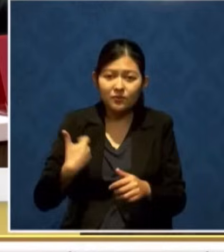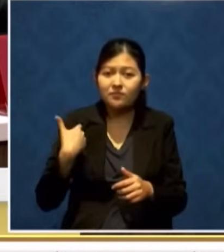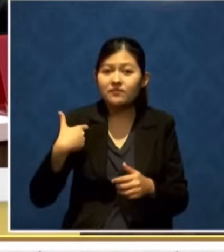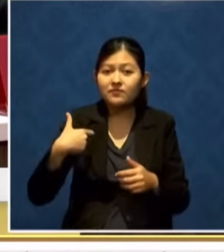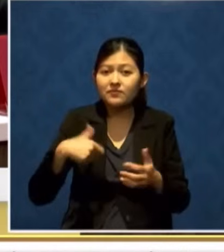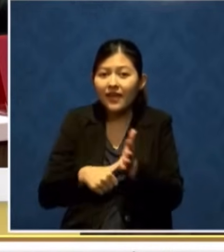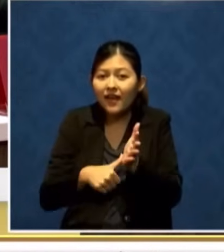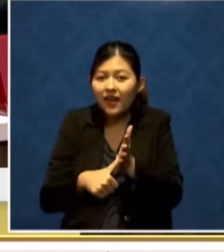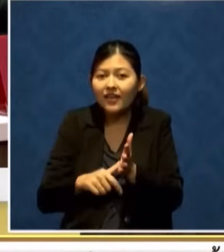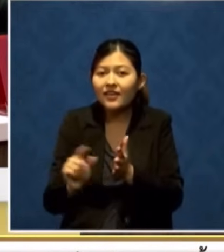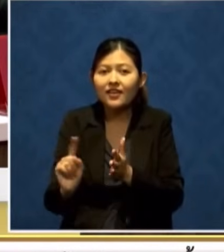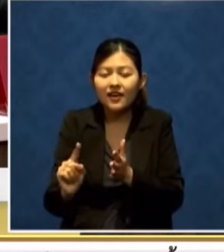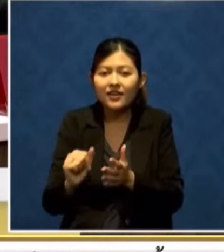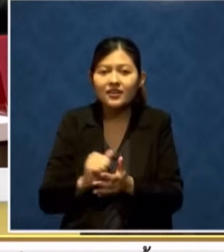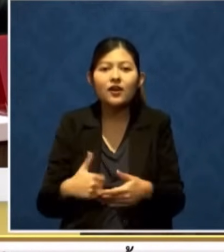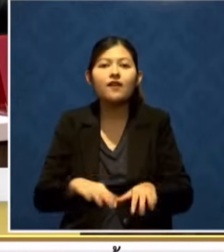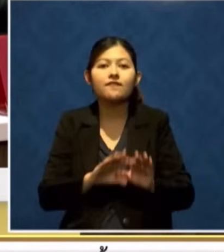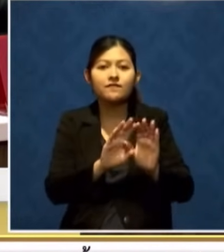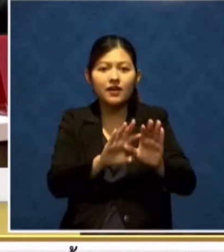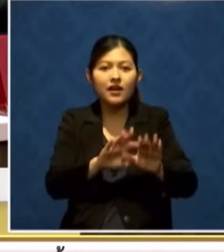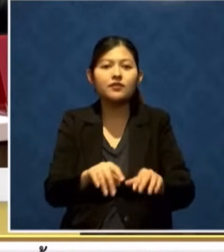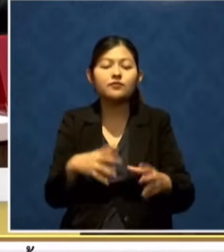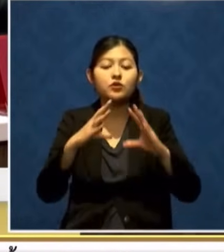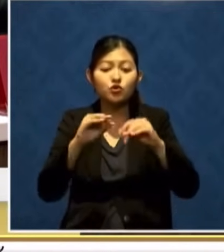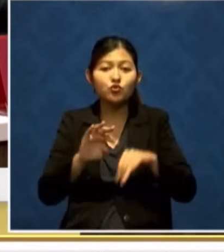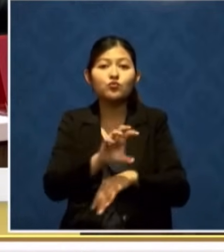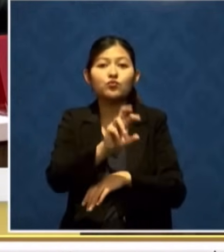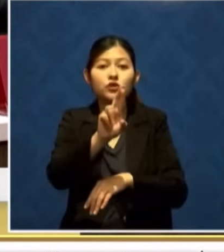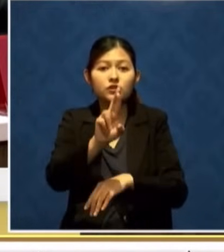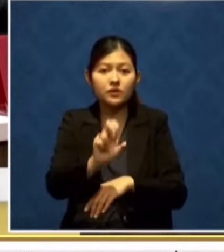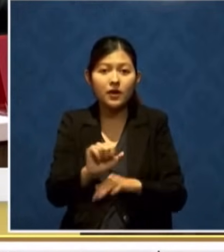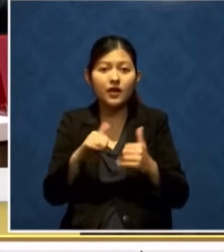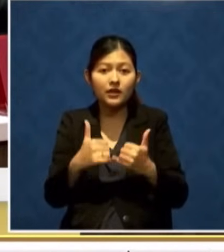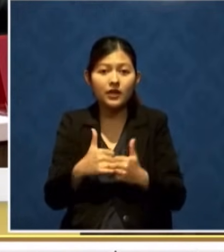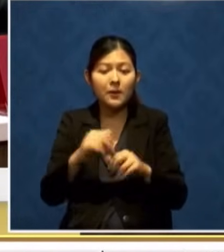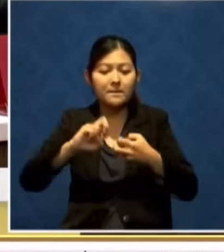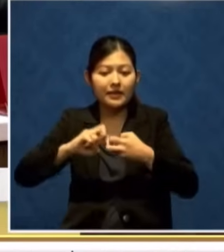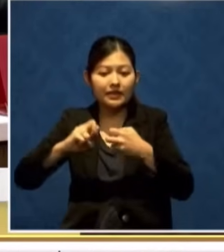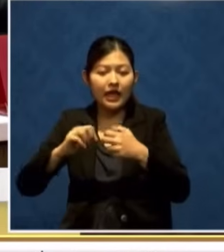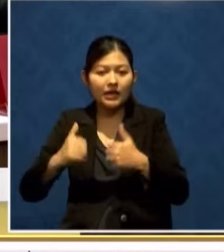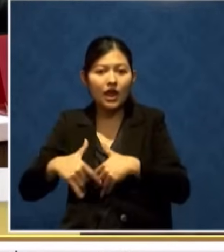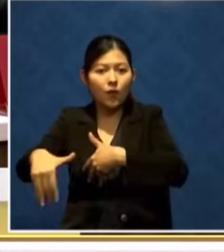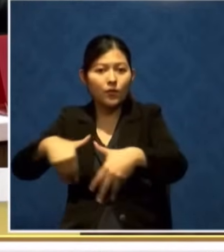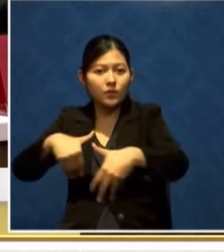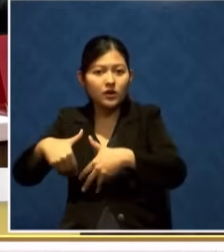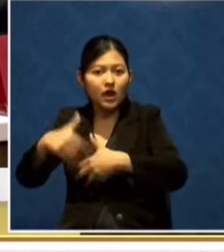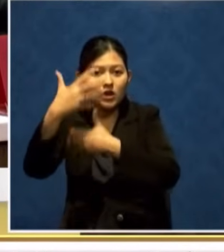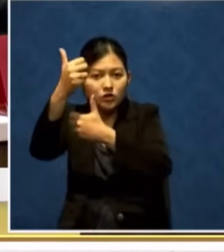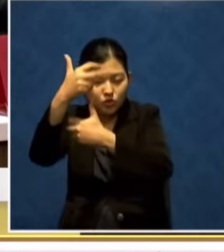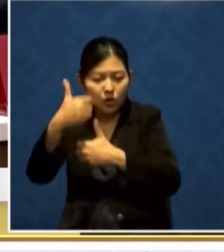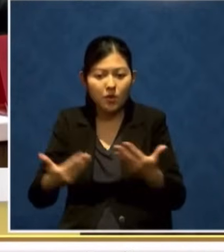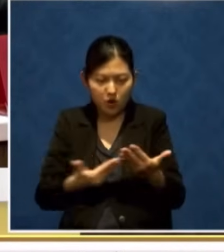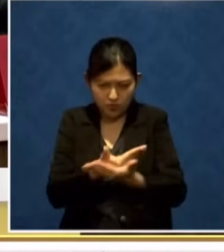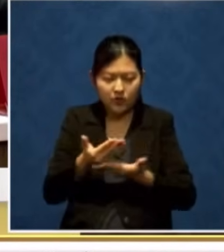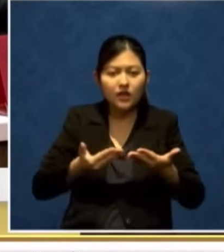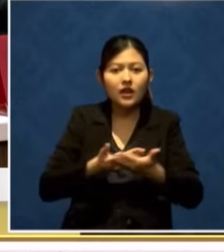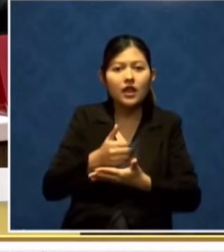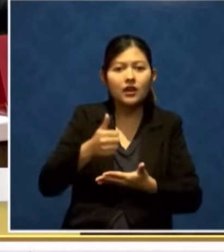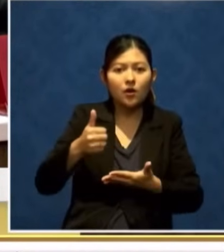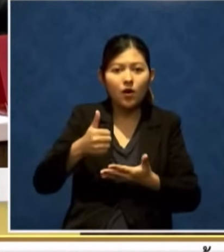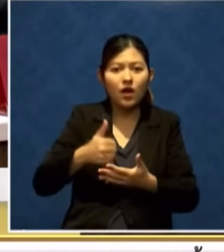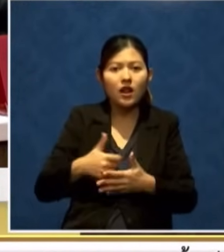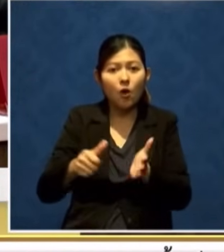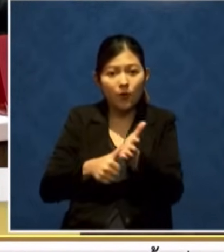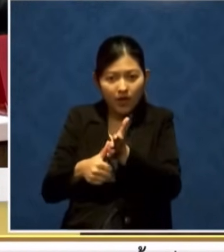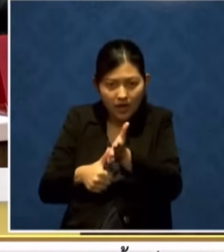จึงอยากฝากให้ที่ประชุมสภาแห่งนี้แหละครับเอาปัญหาที่ประชาชนสนใจมาพูดจากันแล้ว